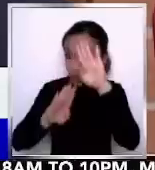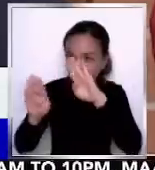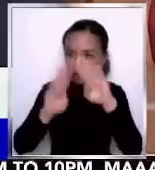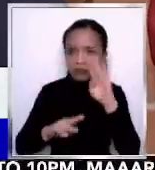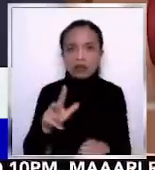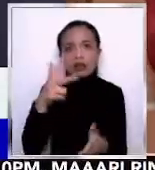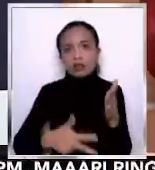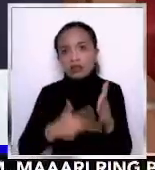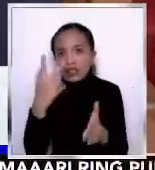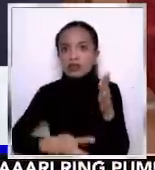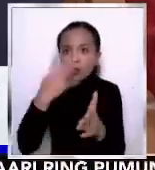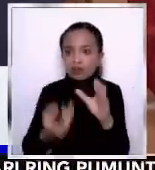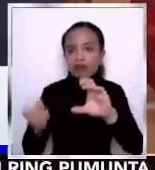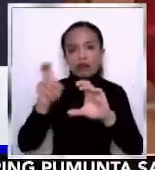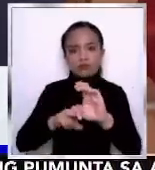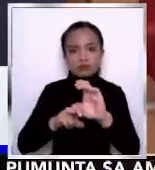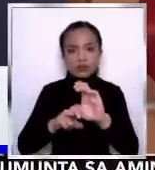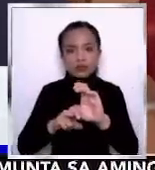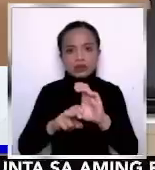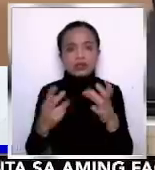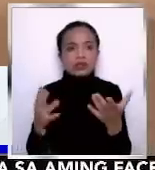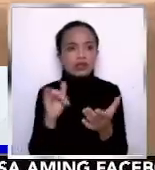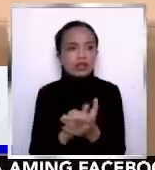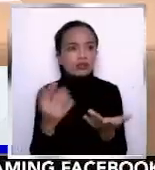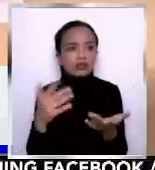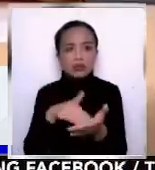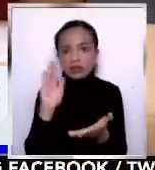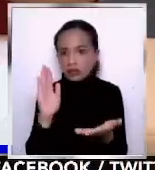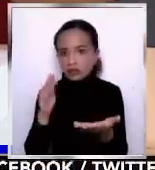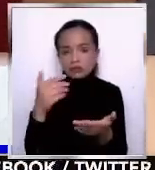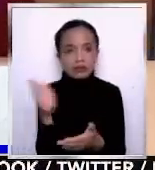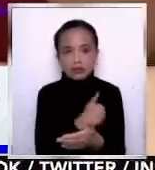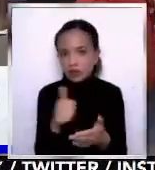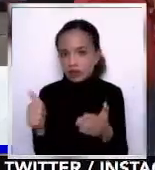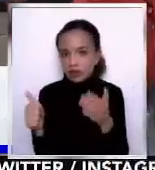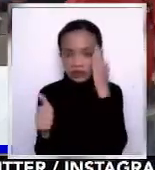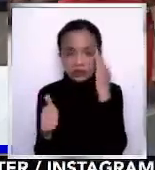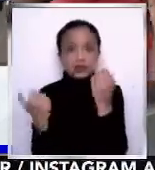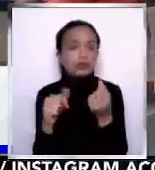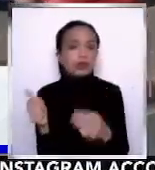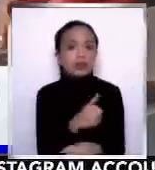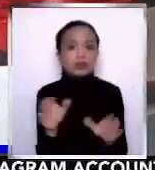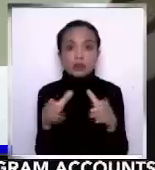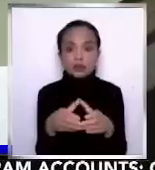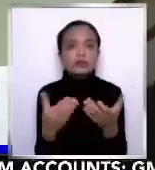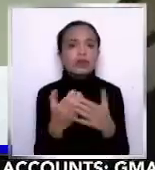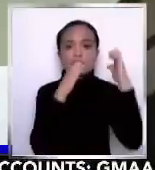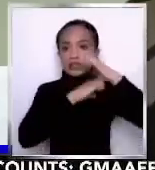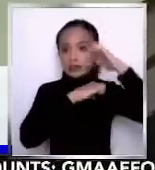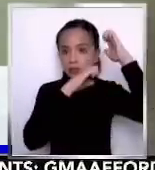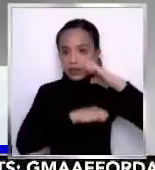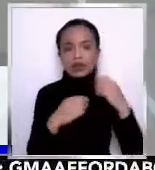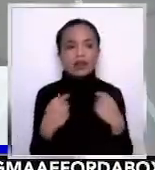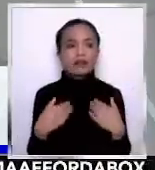sila. Mas malaki po yung nagiging pamasahe po nila. Umaasa rin ng mga transport group na marerelease na ang ikalawang round ng